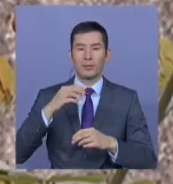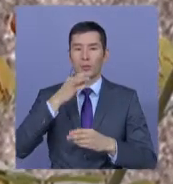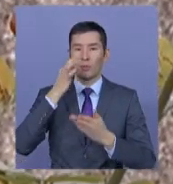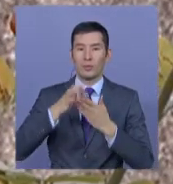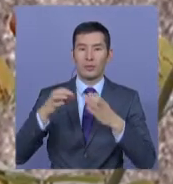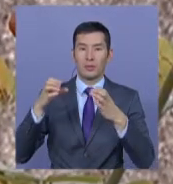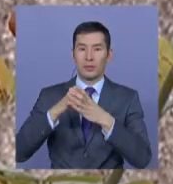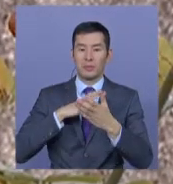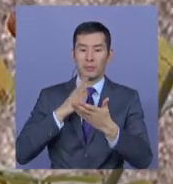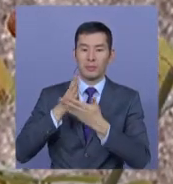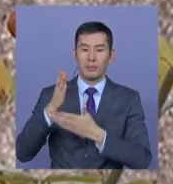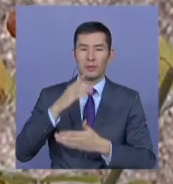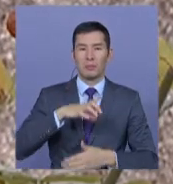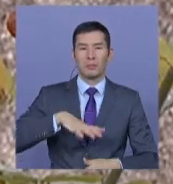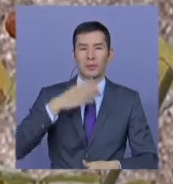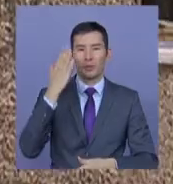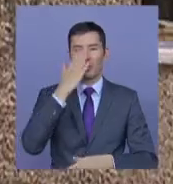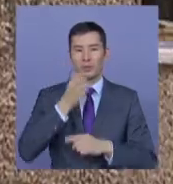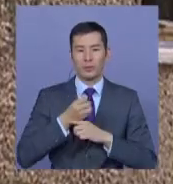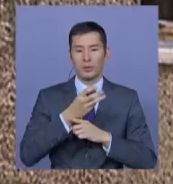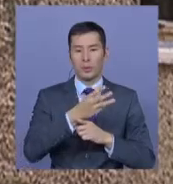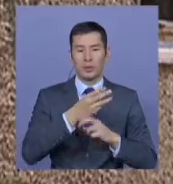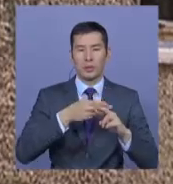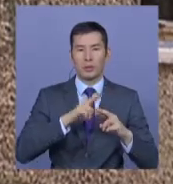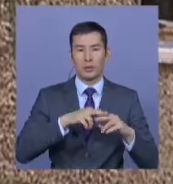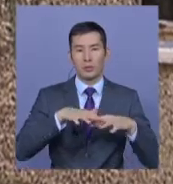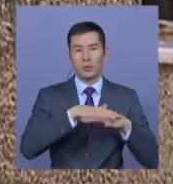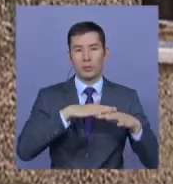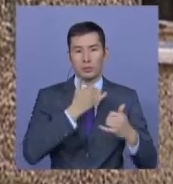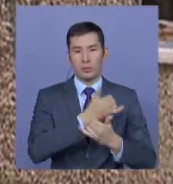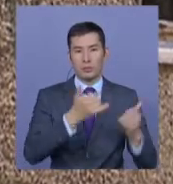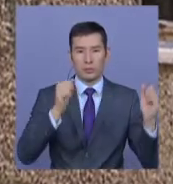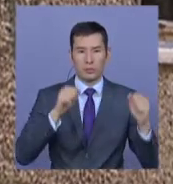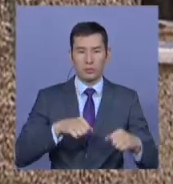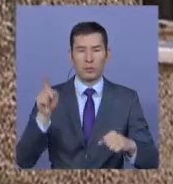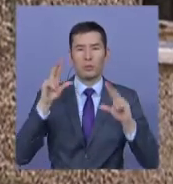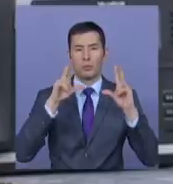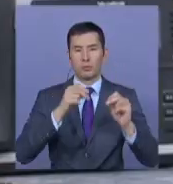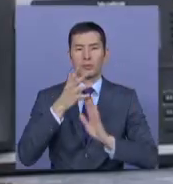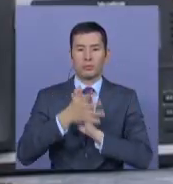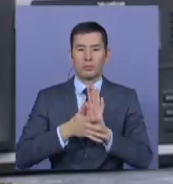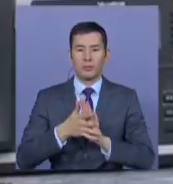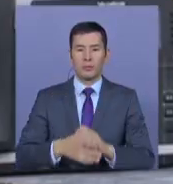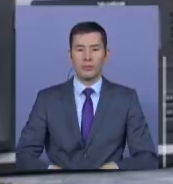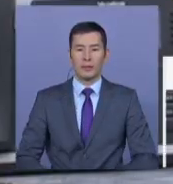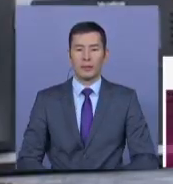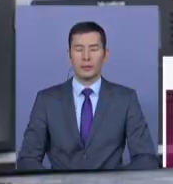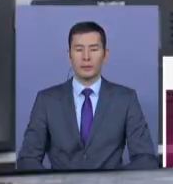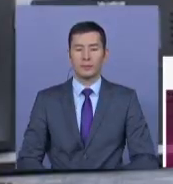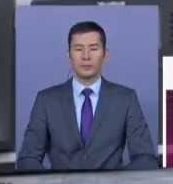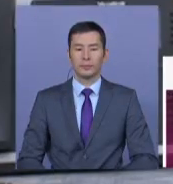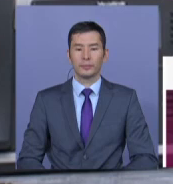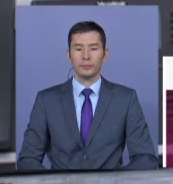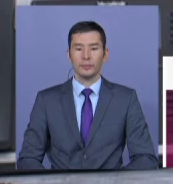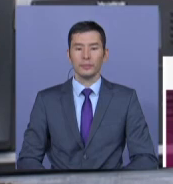тоз-тоз шыққан бұрынғы кинотеатрды көп ұзатпай халықтың игілігіне арналған орталыққа айналдырамыз деп сендірді. Үшінші шағын ауданда орналасқан номер